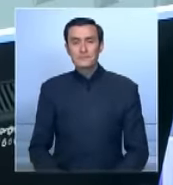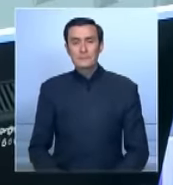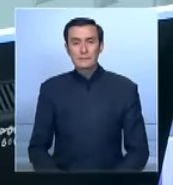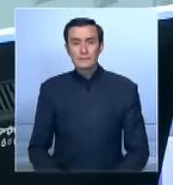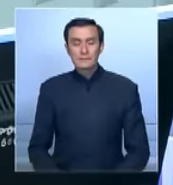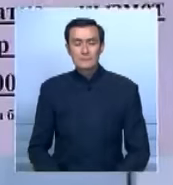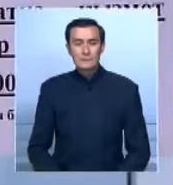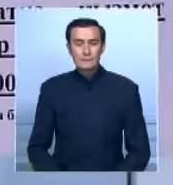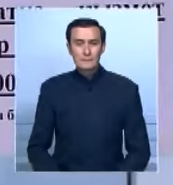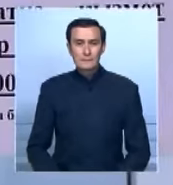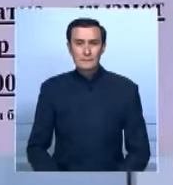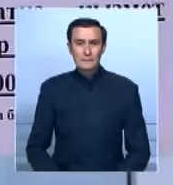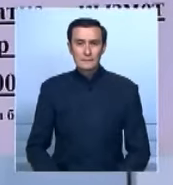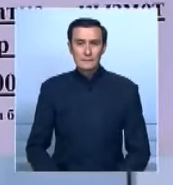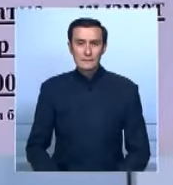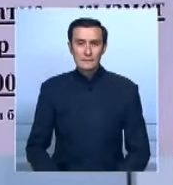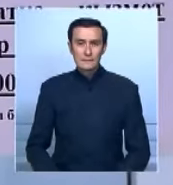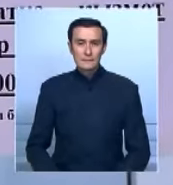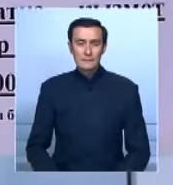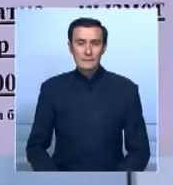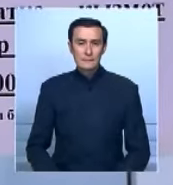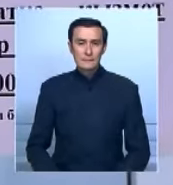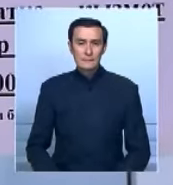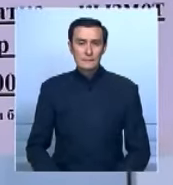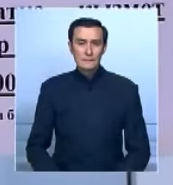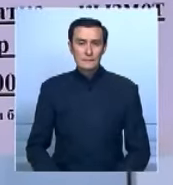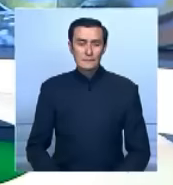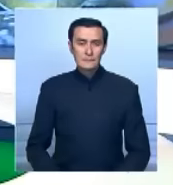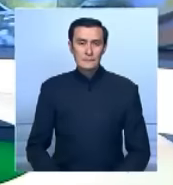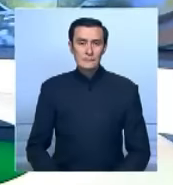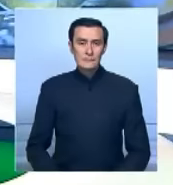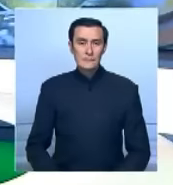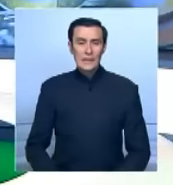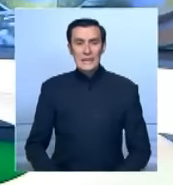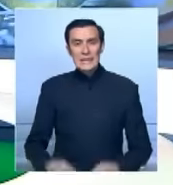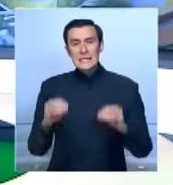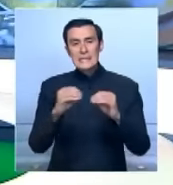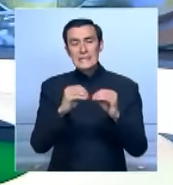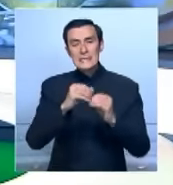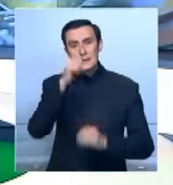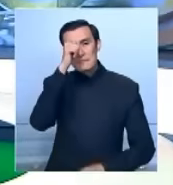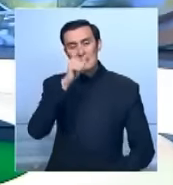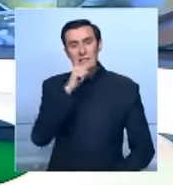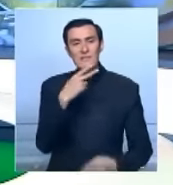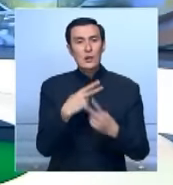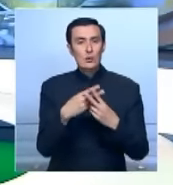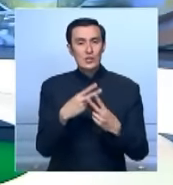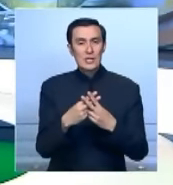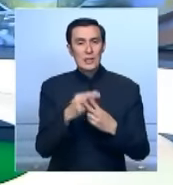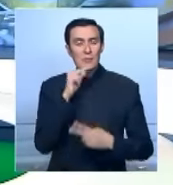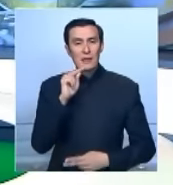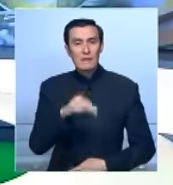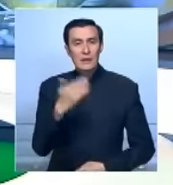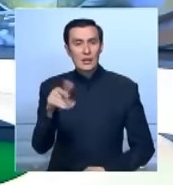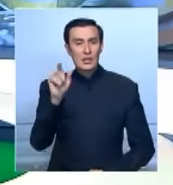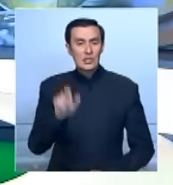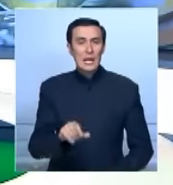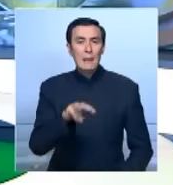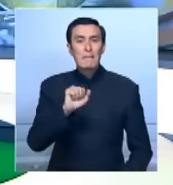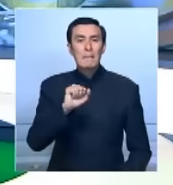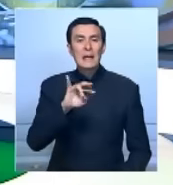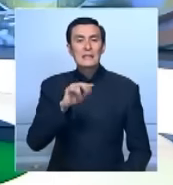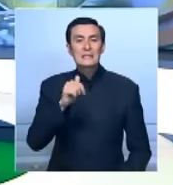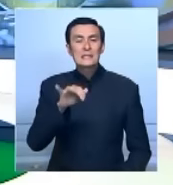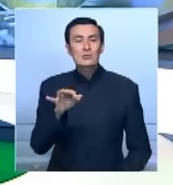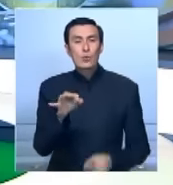Умирханов, Баужан Дайрбеков, Семей 24 КЗ. К 10 месяцам заключения приговорили жителя Мангыстауской